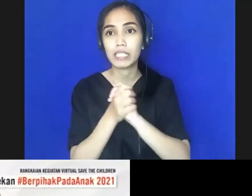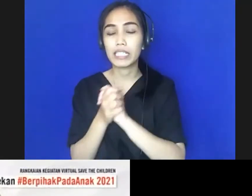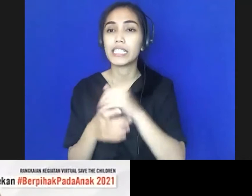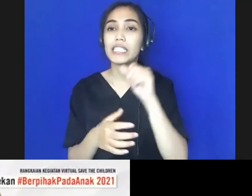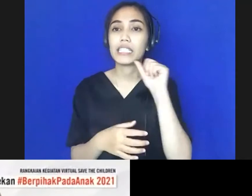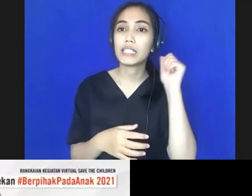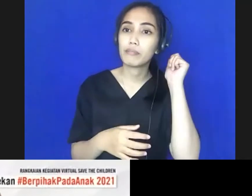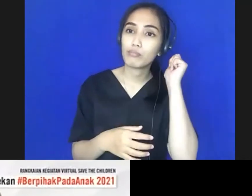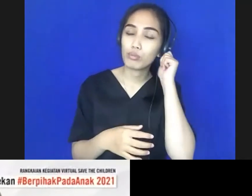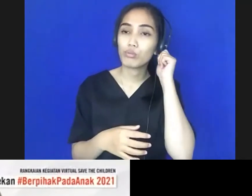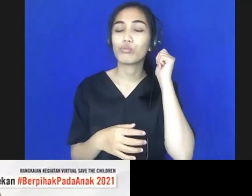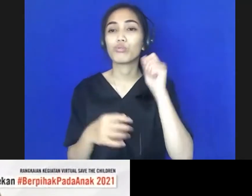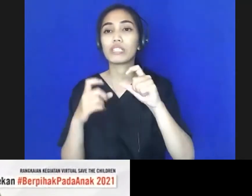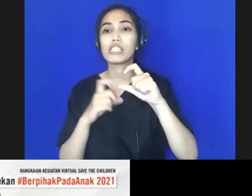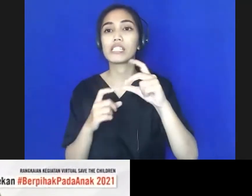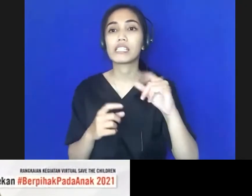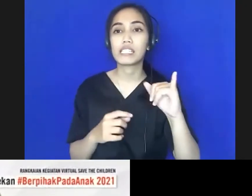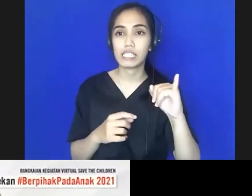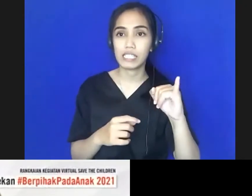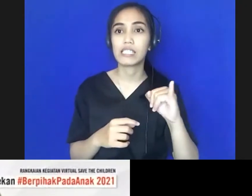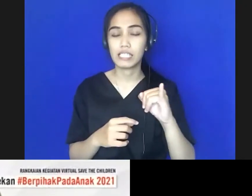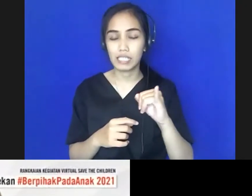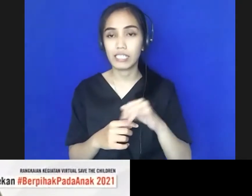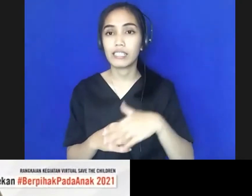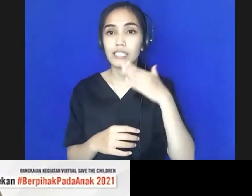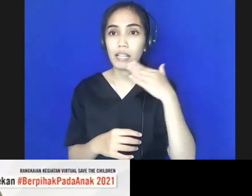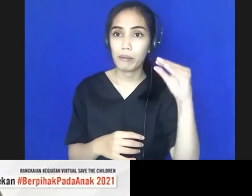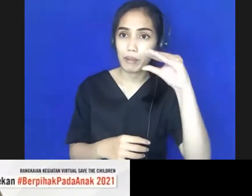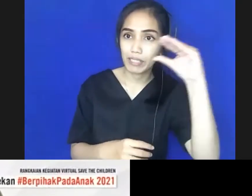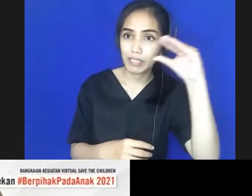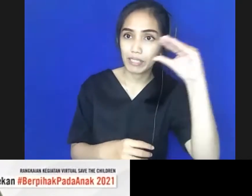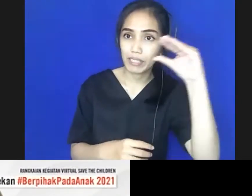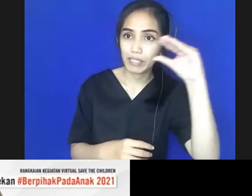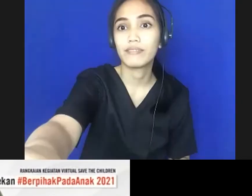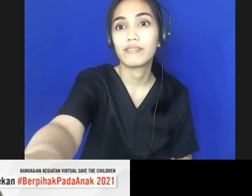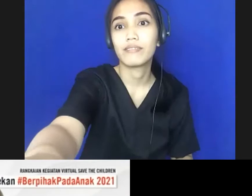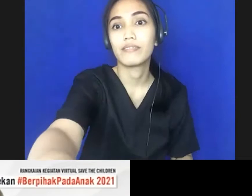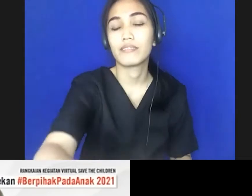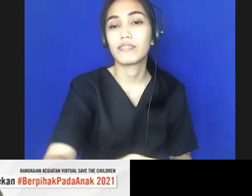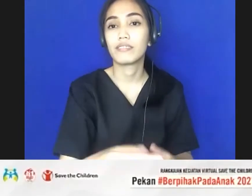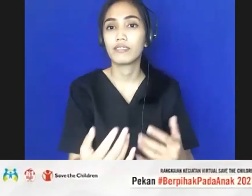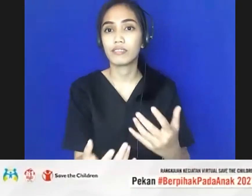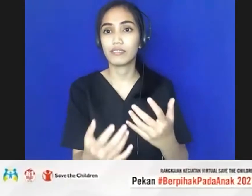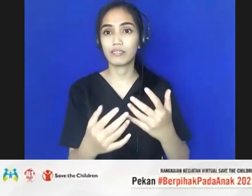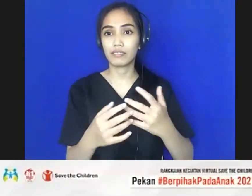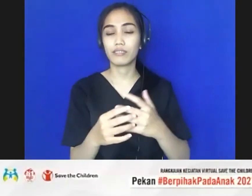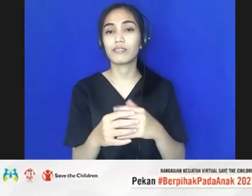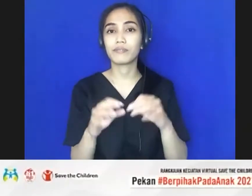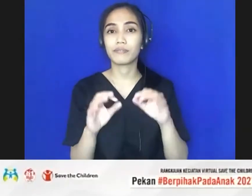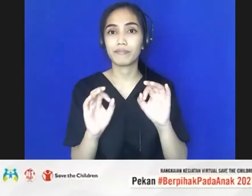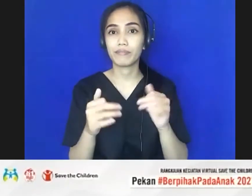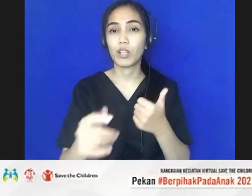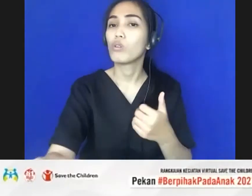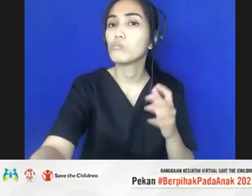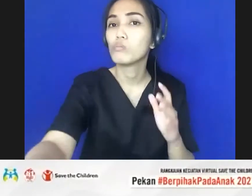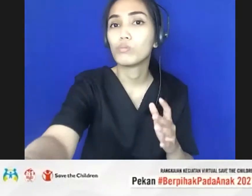Sri Kusyuniati, PhD. Selamat pagi Ibu Kus. Selamat pagi Mbak Pet. Ya, Ibu